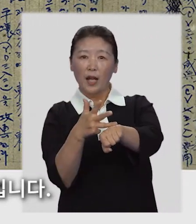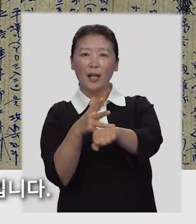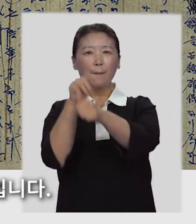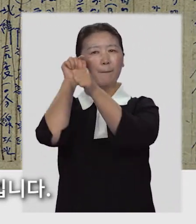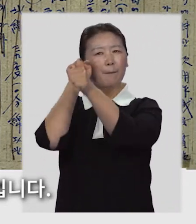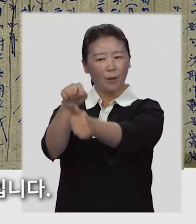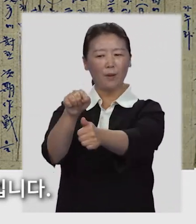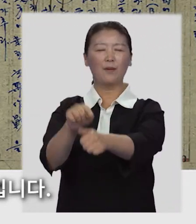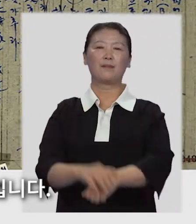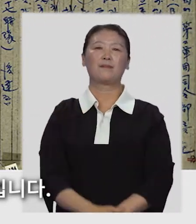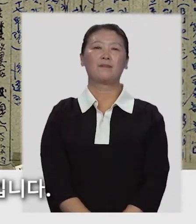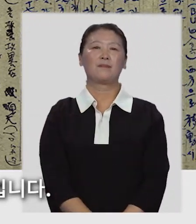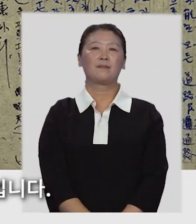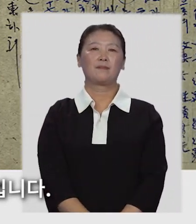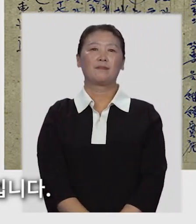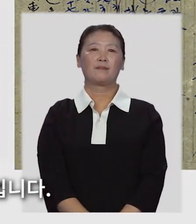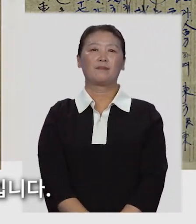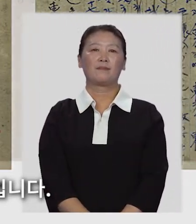작전 명령입니다.